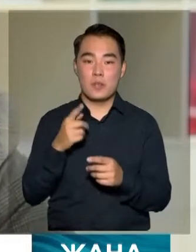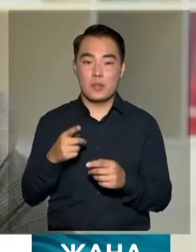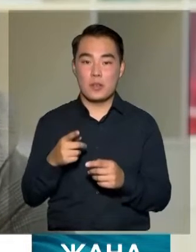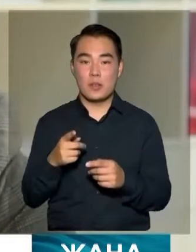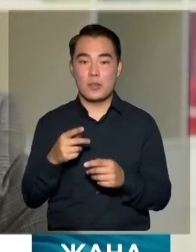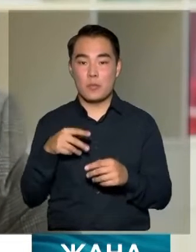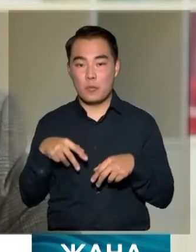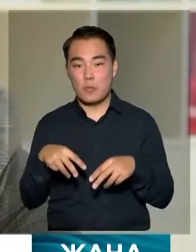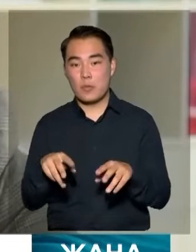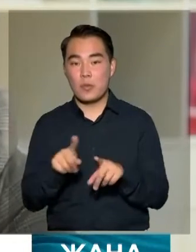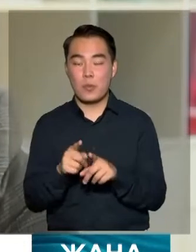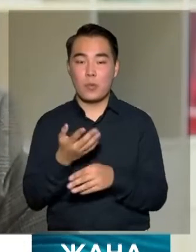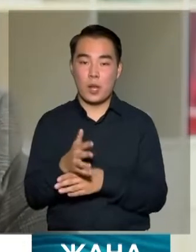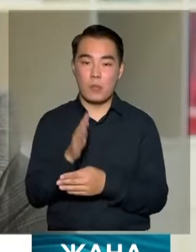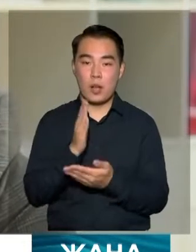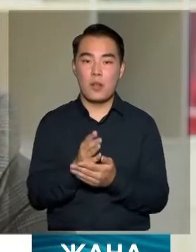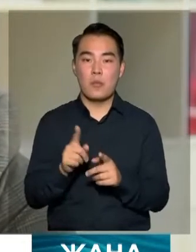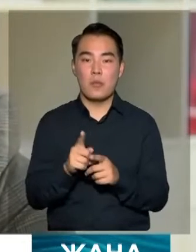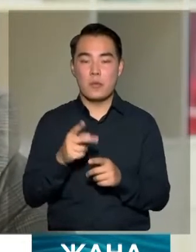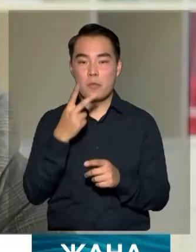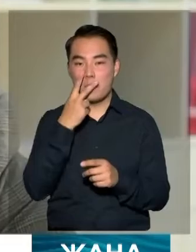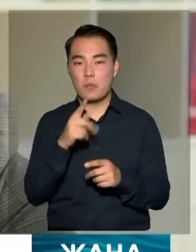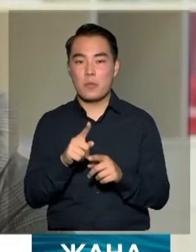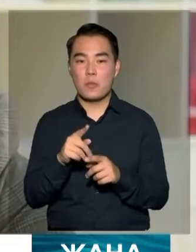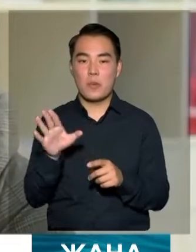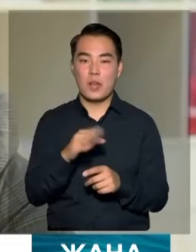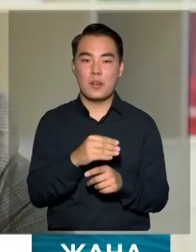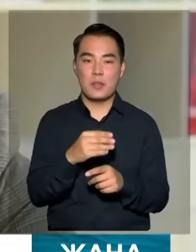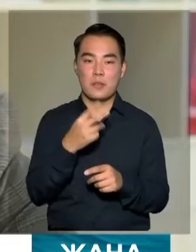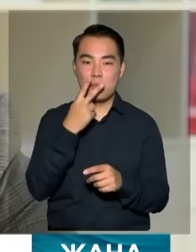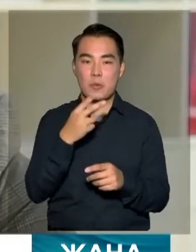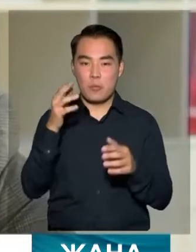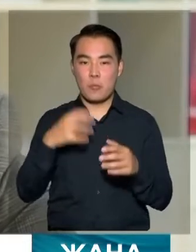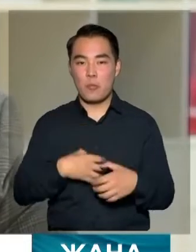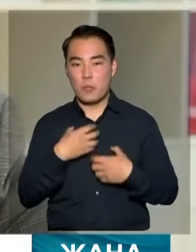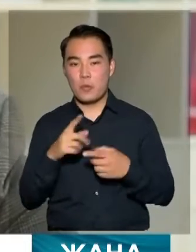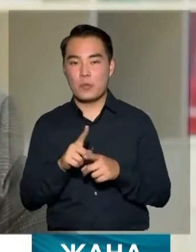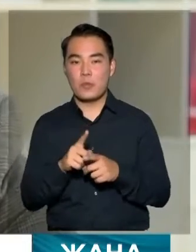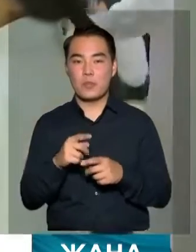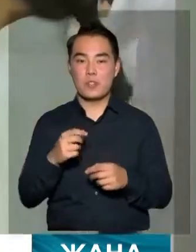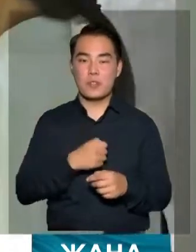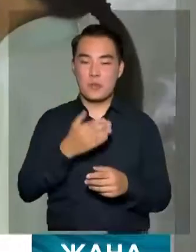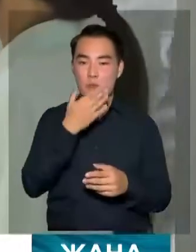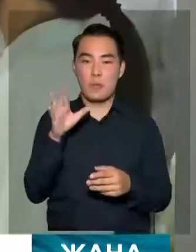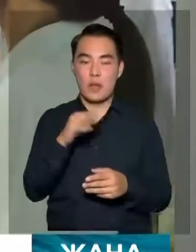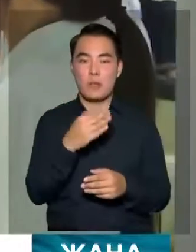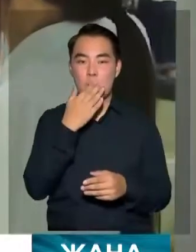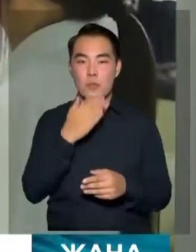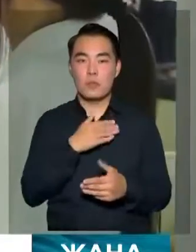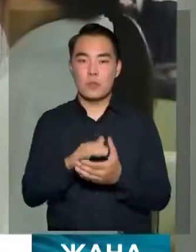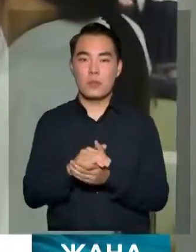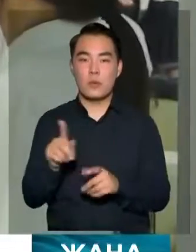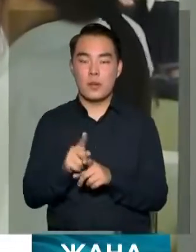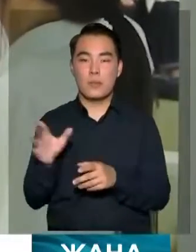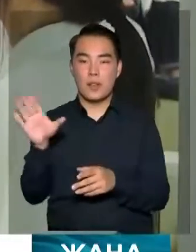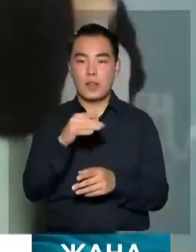Проблем жоқ. Проблем әрқашан жоқ. Қазақ адамдар өте қонақ жай. Нейтанның айтуынша,